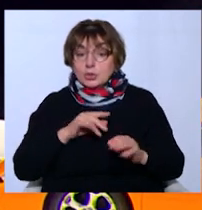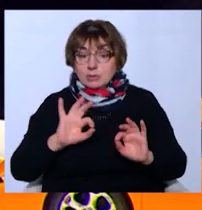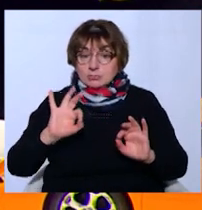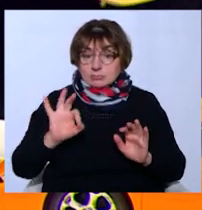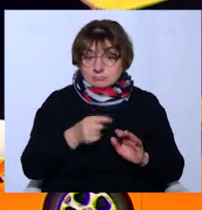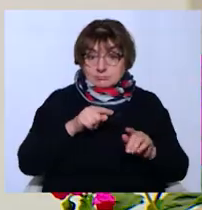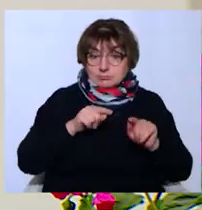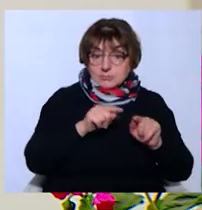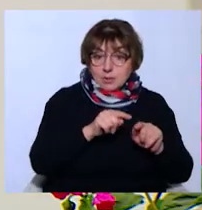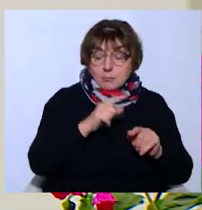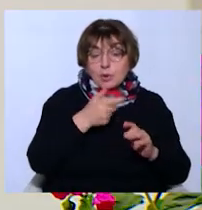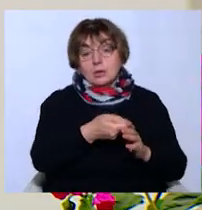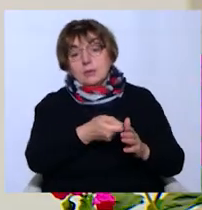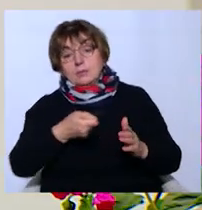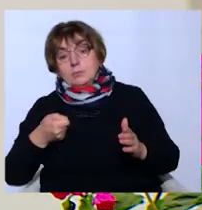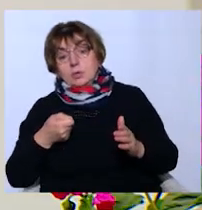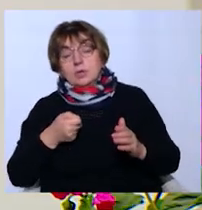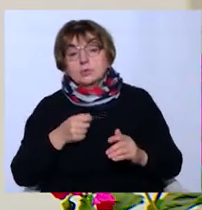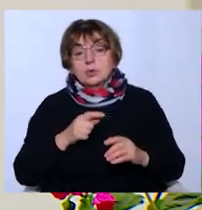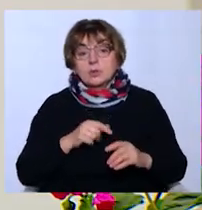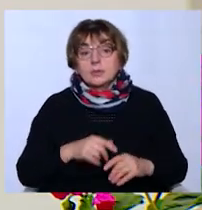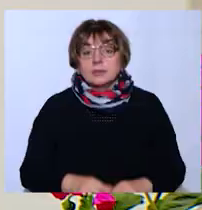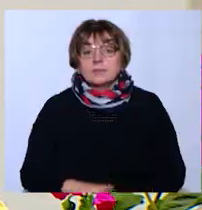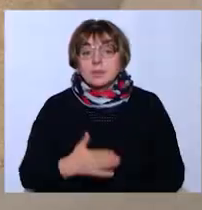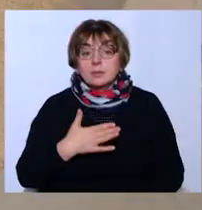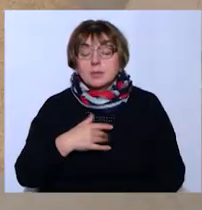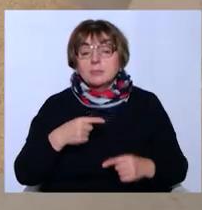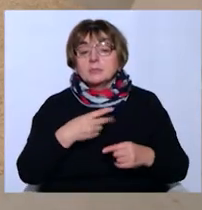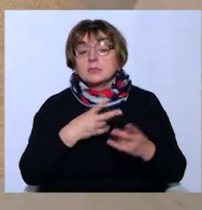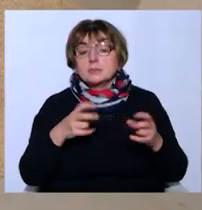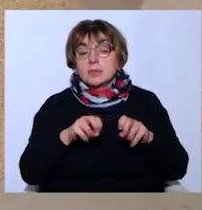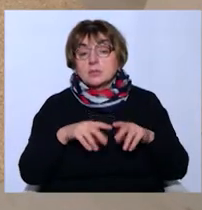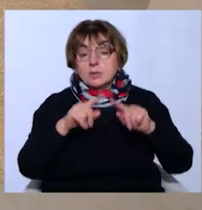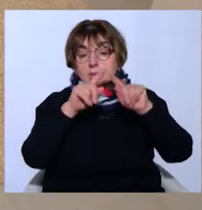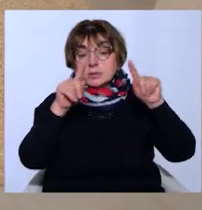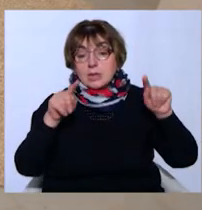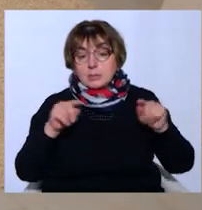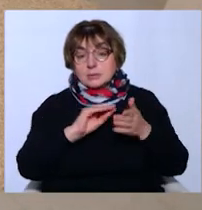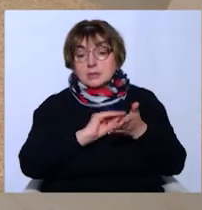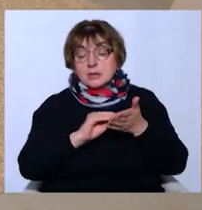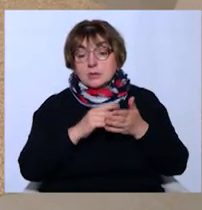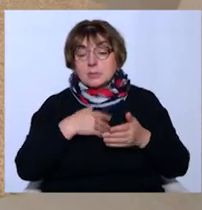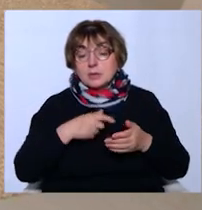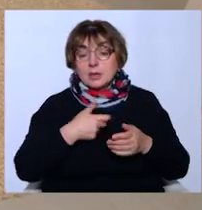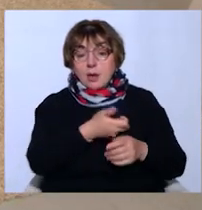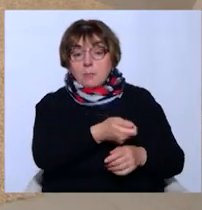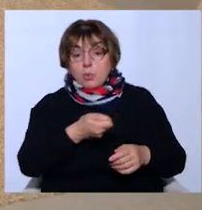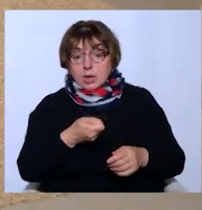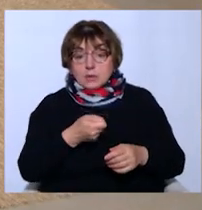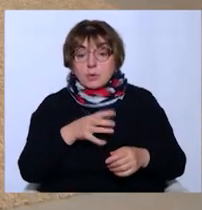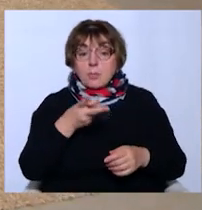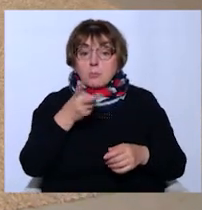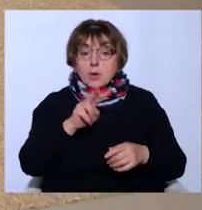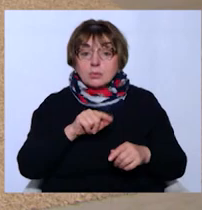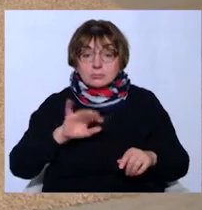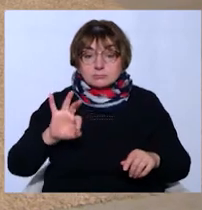ხოლო მეორე შემთხვევაში მოქაჩვა. იყო მოქაჩვა. მე დაფაზე მიწერია ბიძგი და მოქაჩვა. ახლა მე თქვენ